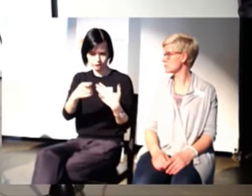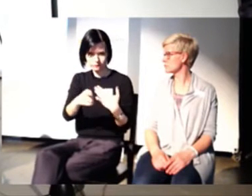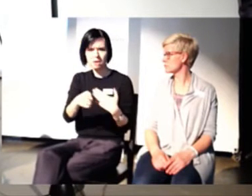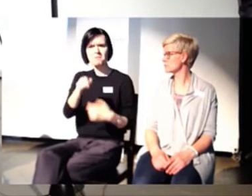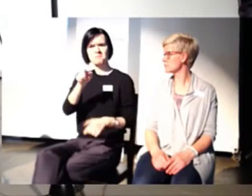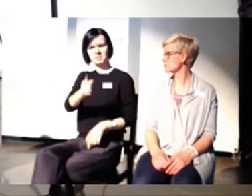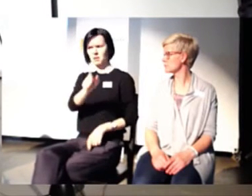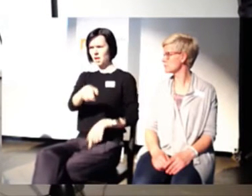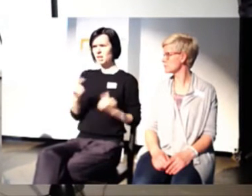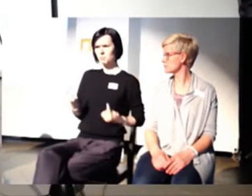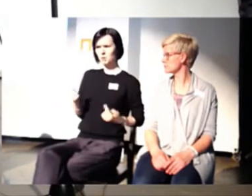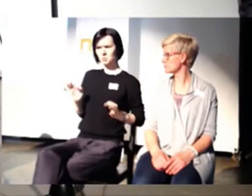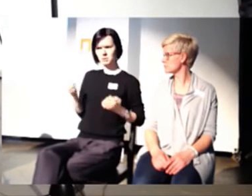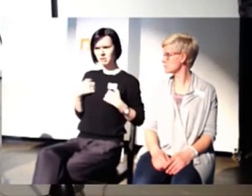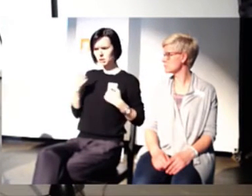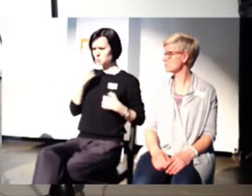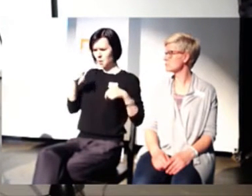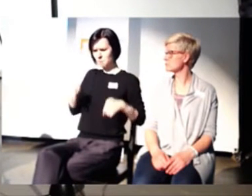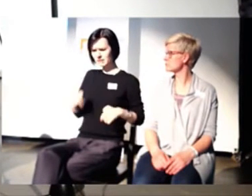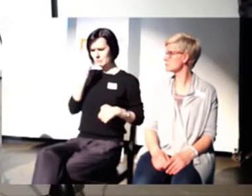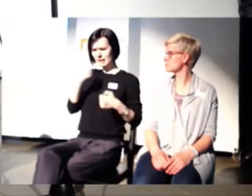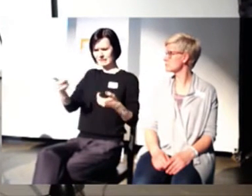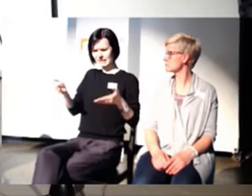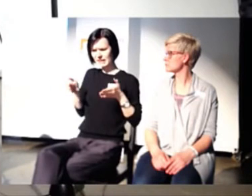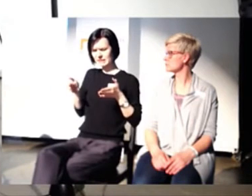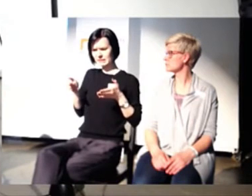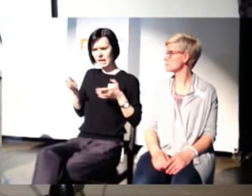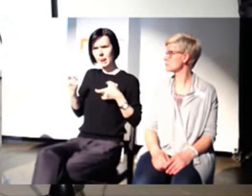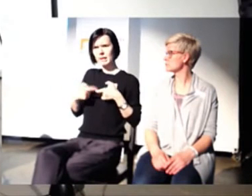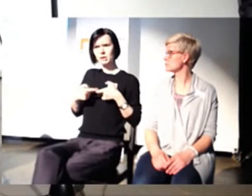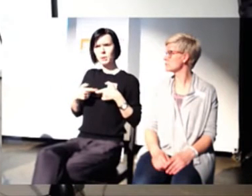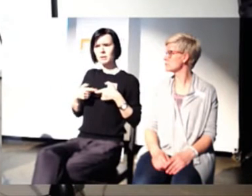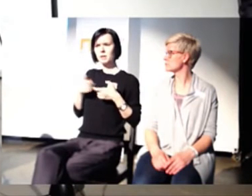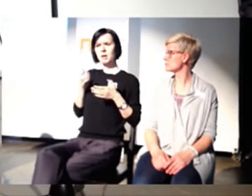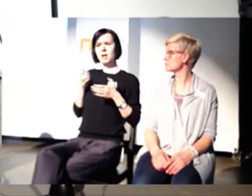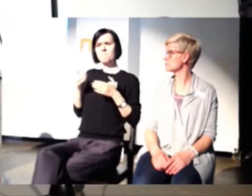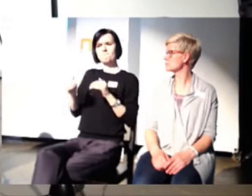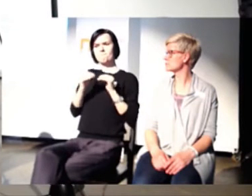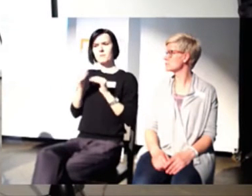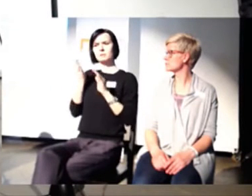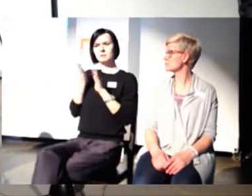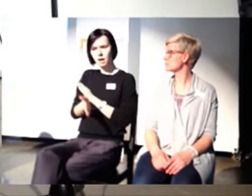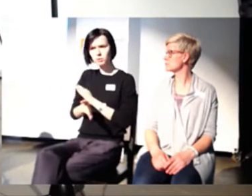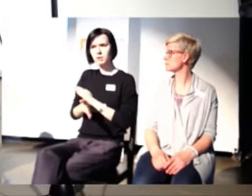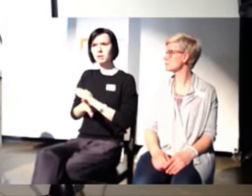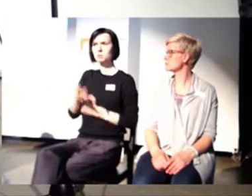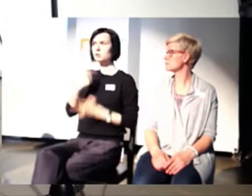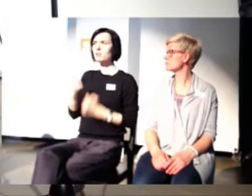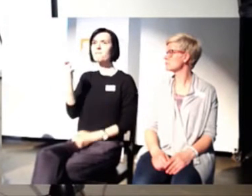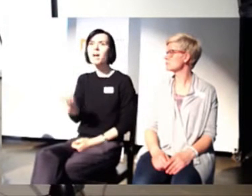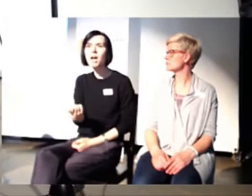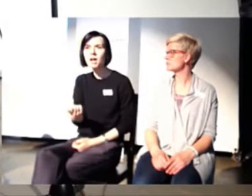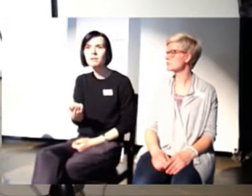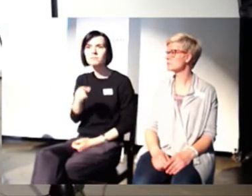niin vähän keskusteltu residenssin yhdenvertaisuudesta ja saavutettavuudesta, kun hän luuli, että Pohjoismaat on